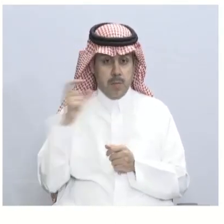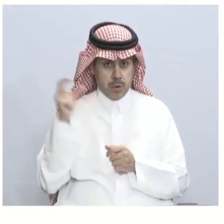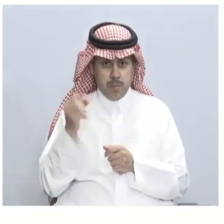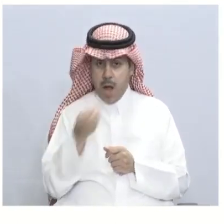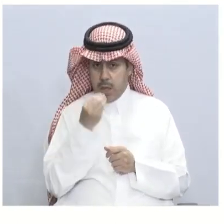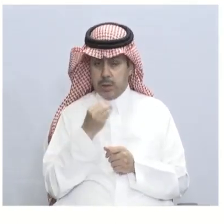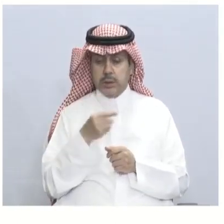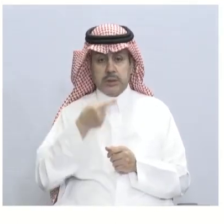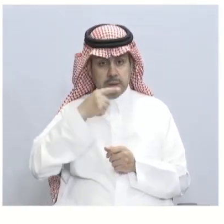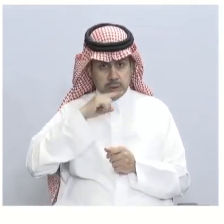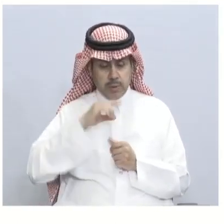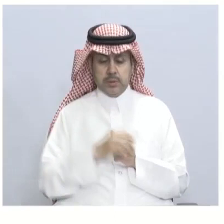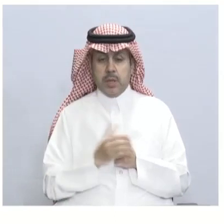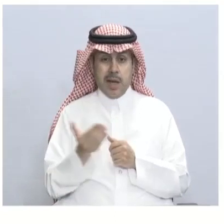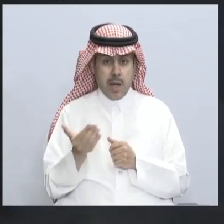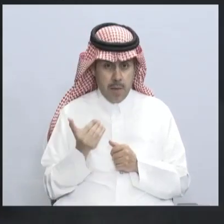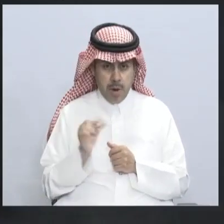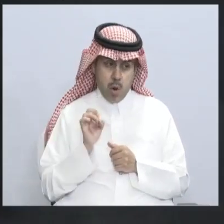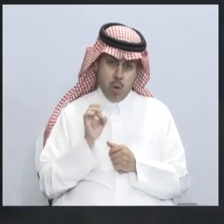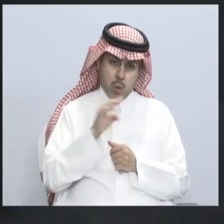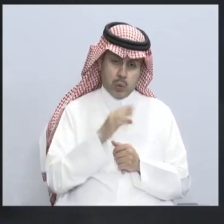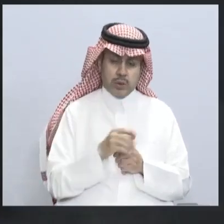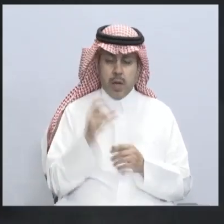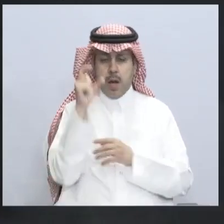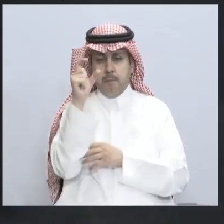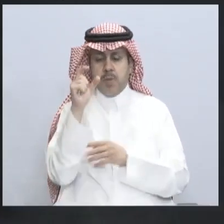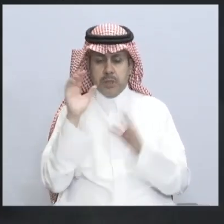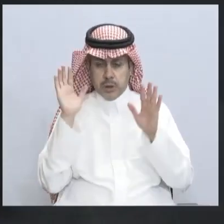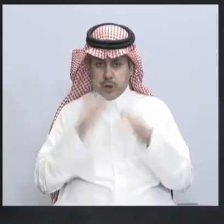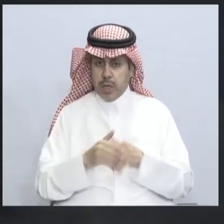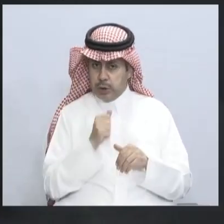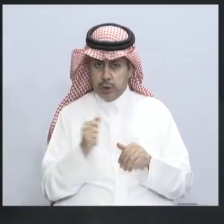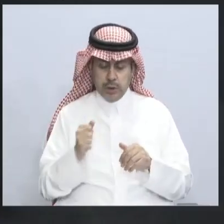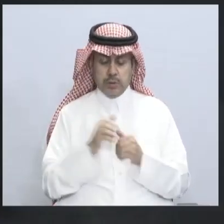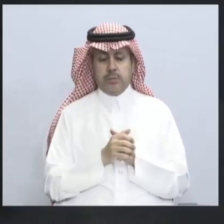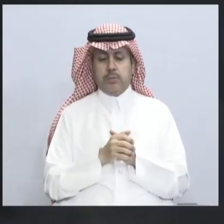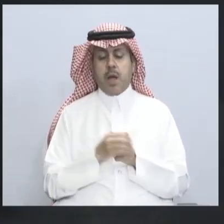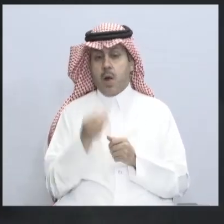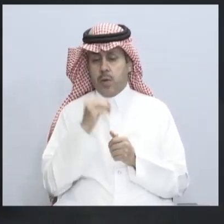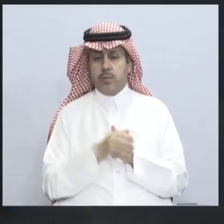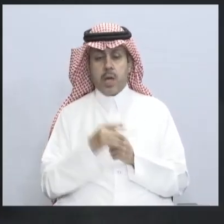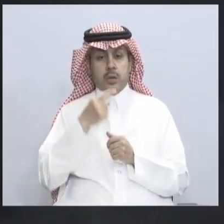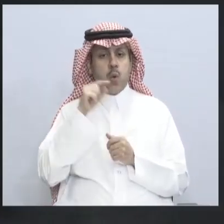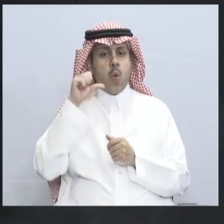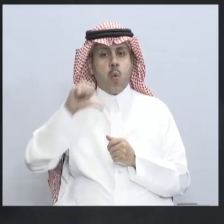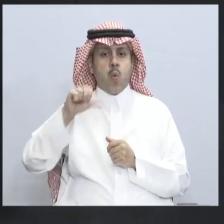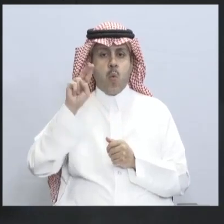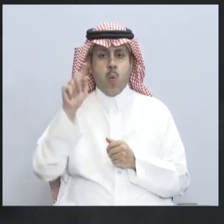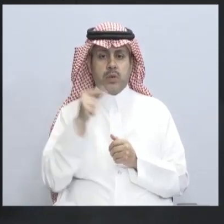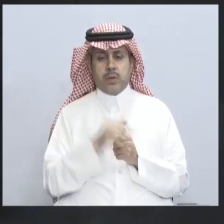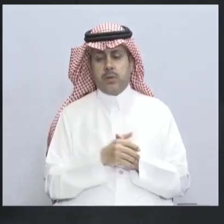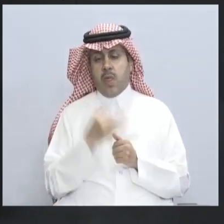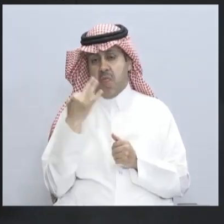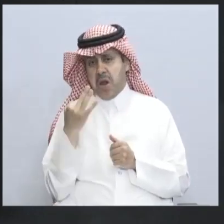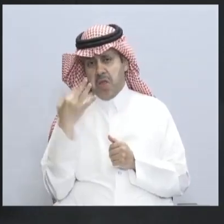ياكل بعض التمرات قبل الخروج الى الصلاه وياكلهن وترا اي ثلاث